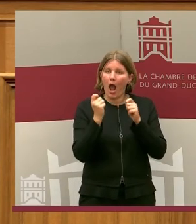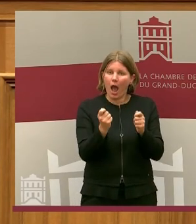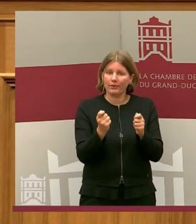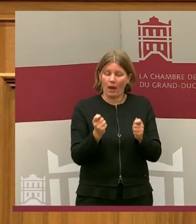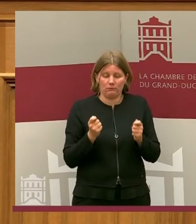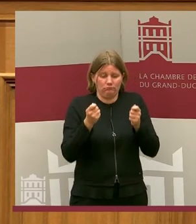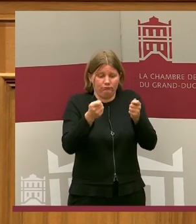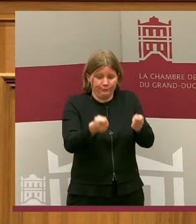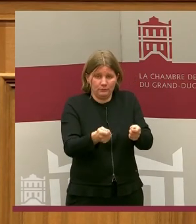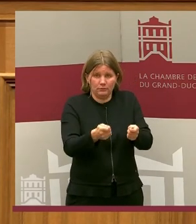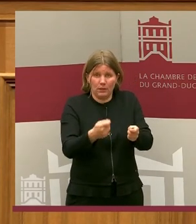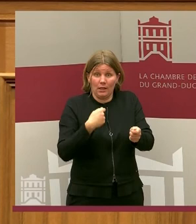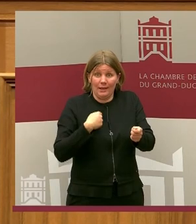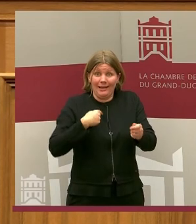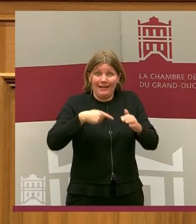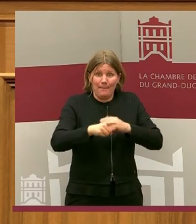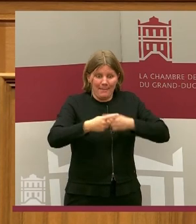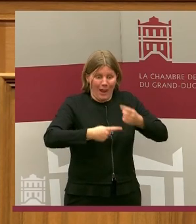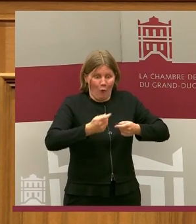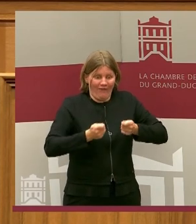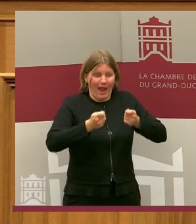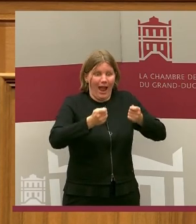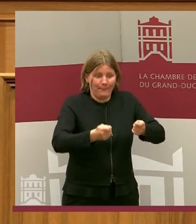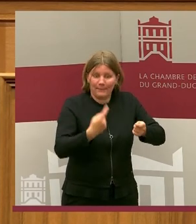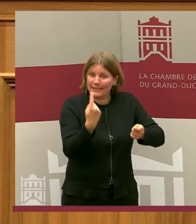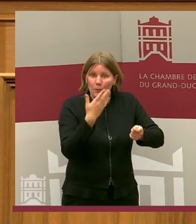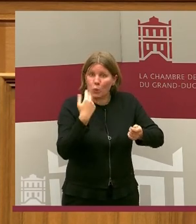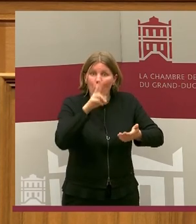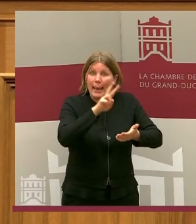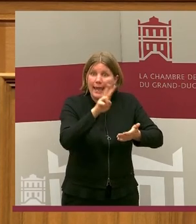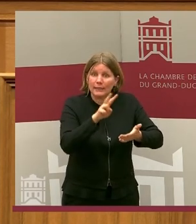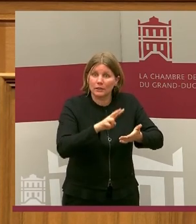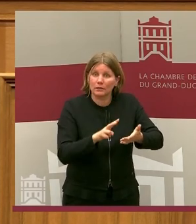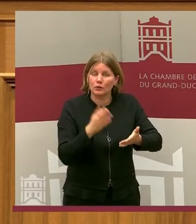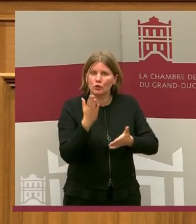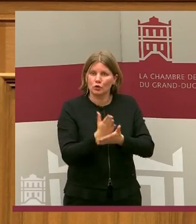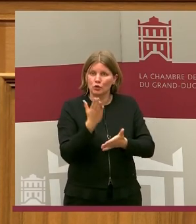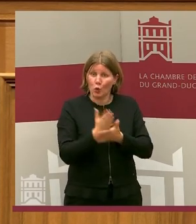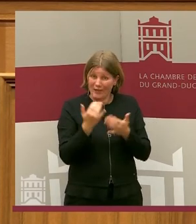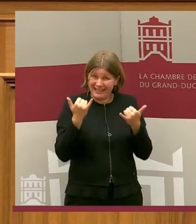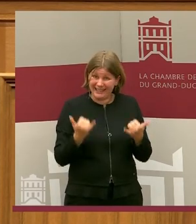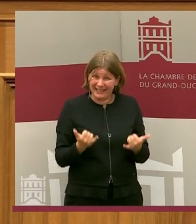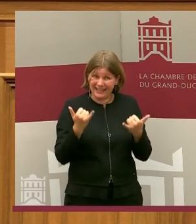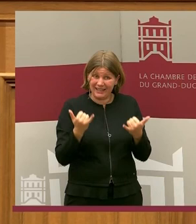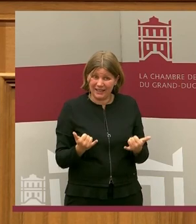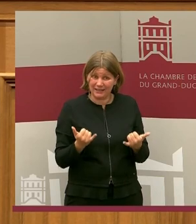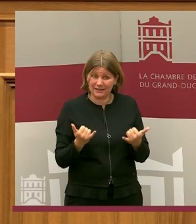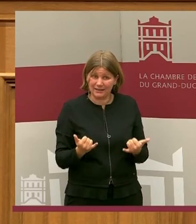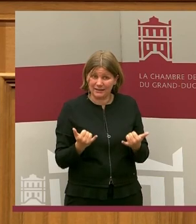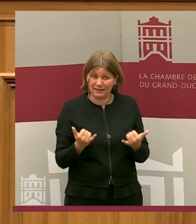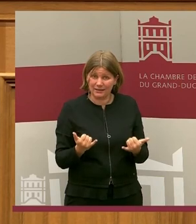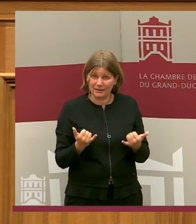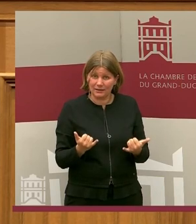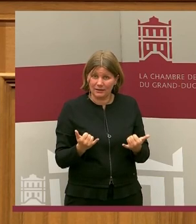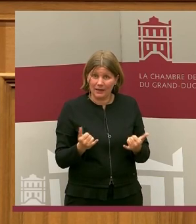die nach während ich sie deposiert hat, wo das also noch nicht mogeliert konnte, tun, dass ich schon als Superfetatoire deklariert tut. Da war